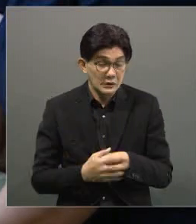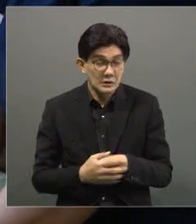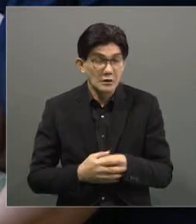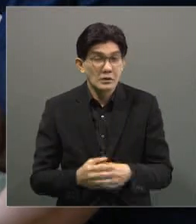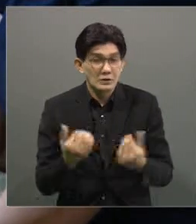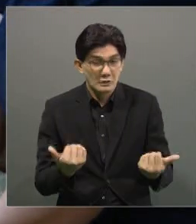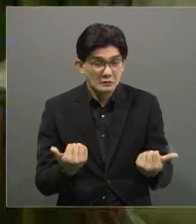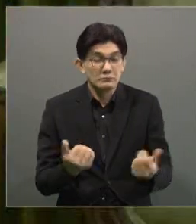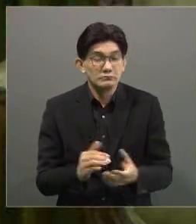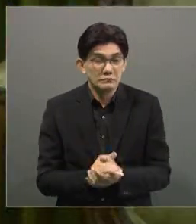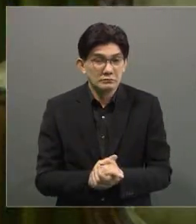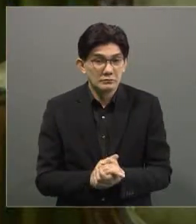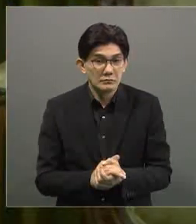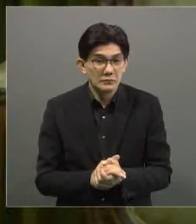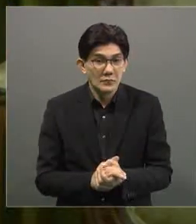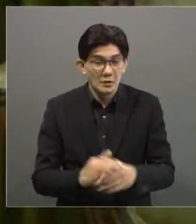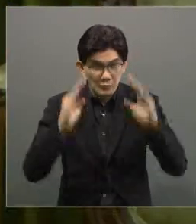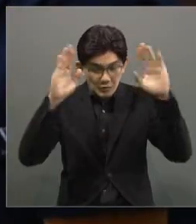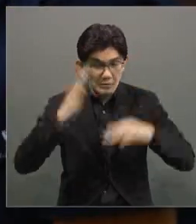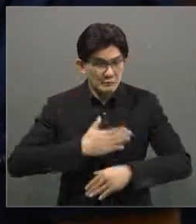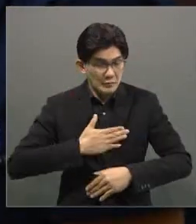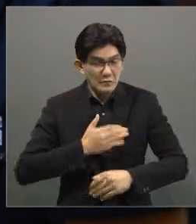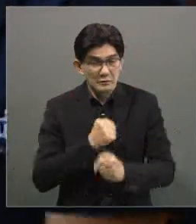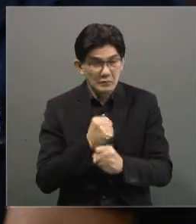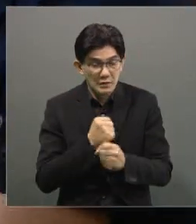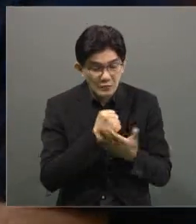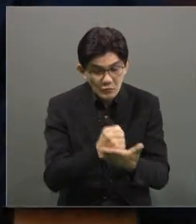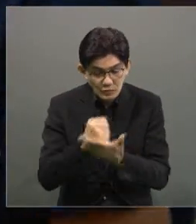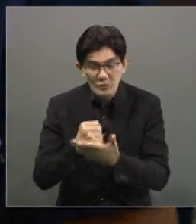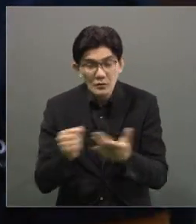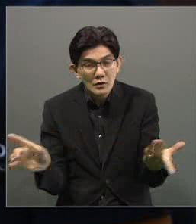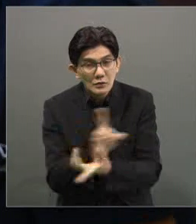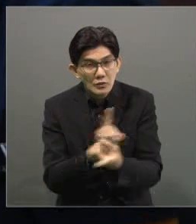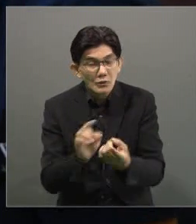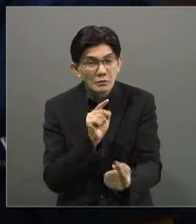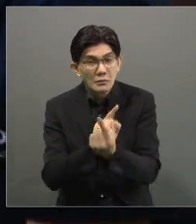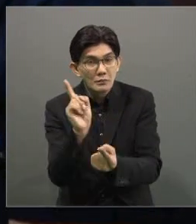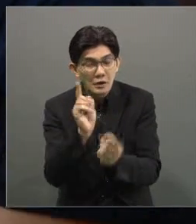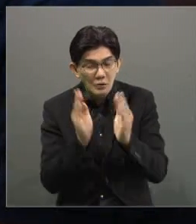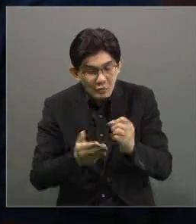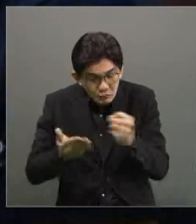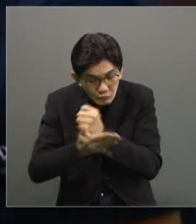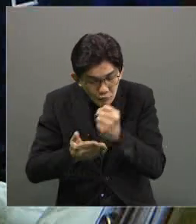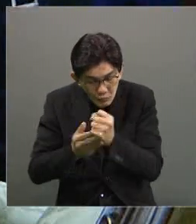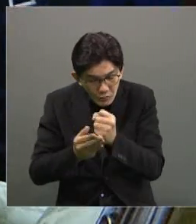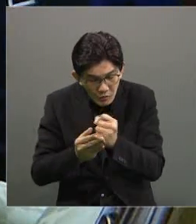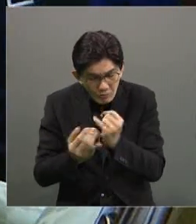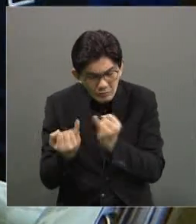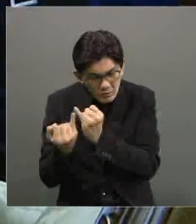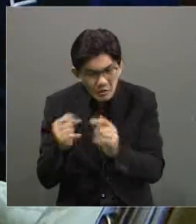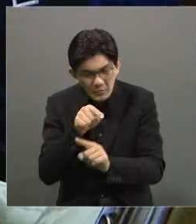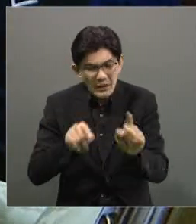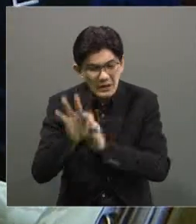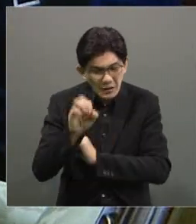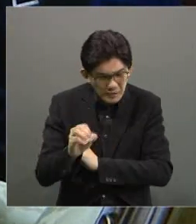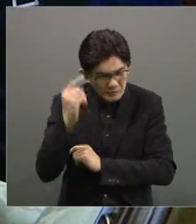ที่คุณชลิดาบอกนะบอกว่าจากประสบการณ์ที่ไปทำหน้าที่ช่วยเหลือสังคมเนี่ยพบว่าผู้ที่ติดยาเสพติดกว่า 90% ไม่ส